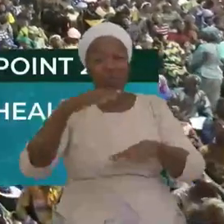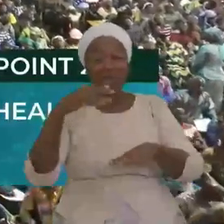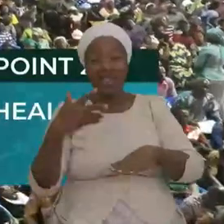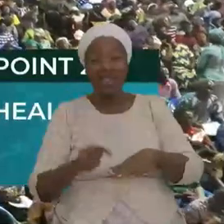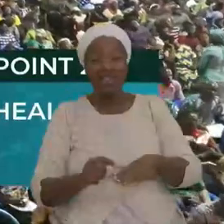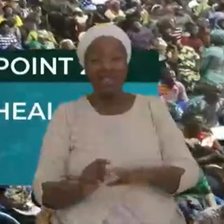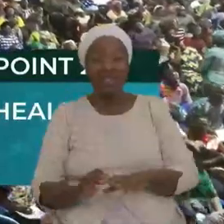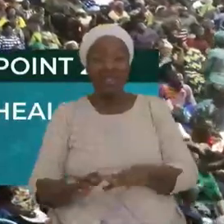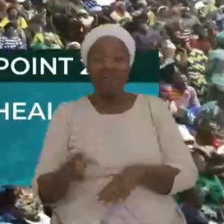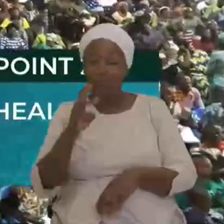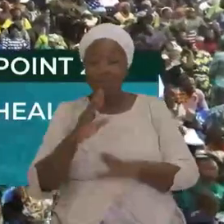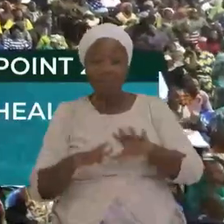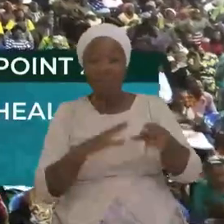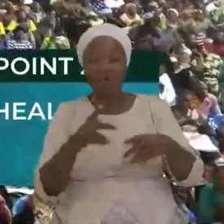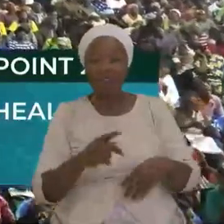pour